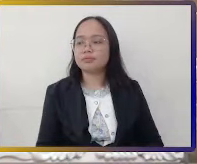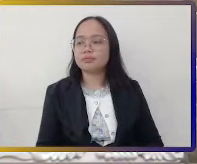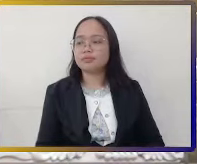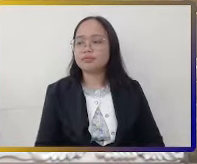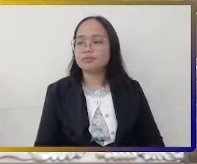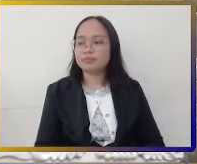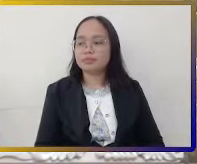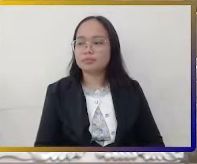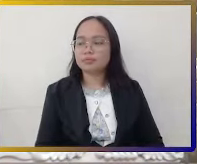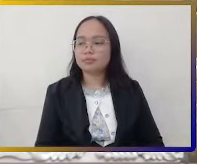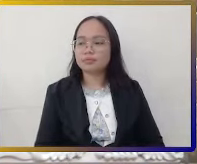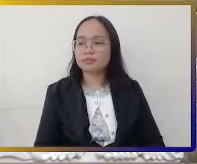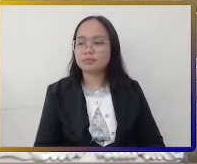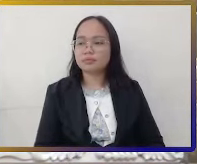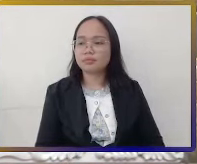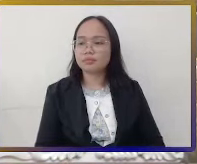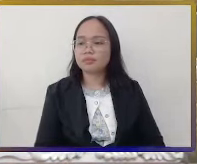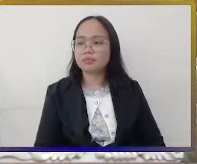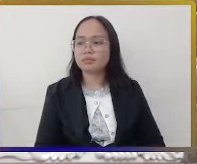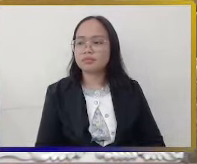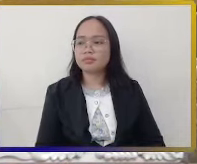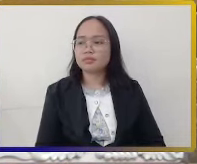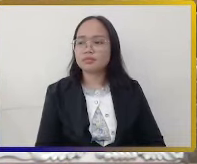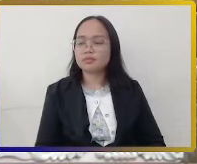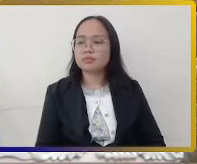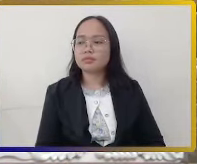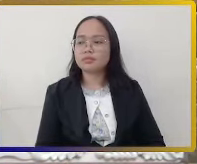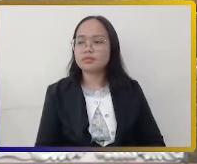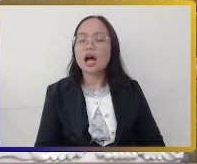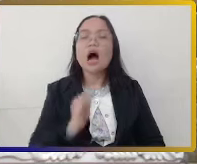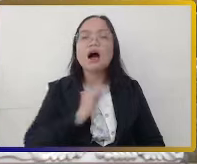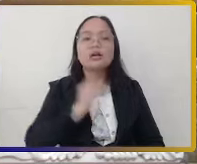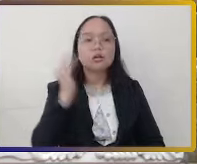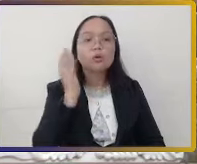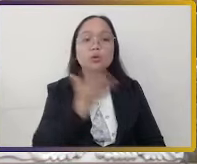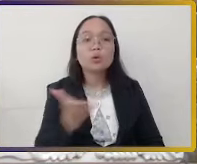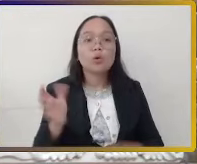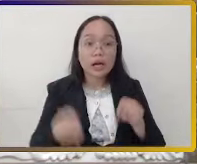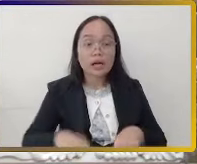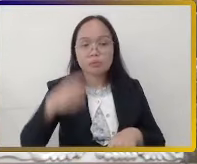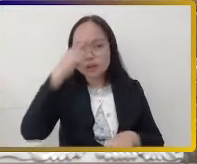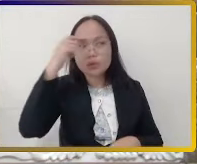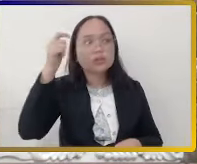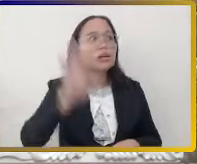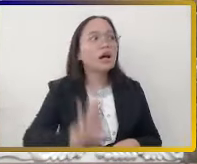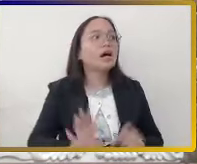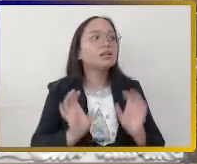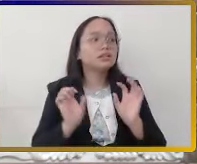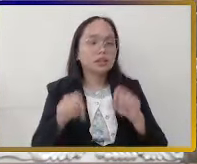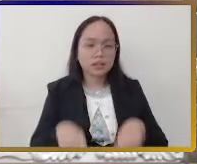Did you get that? I know you can because God can.